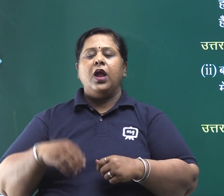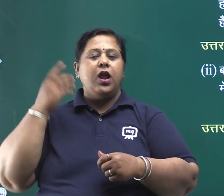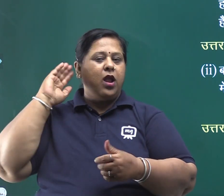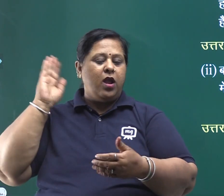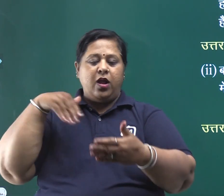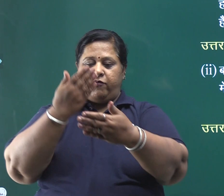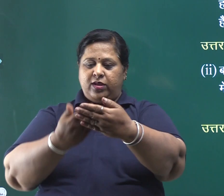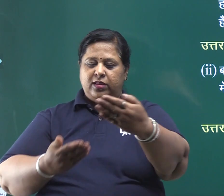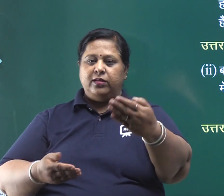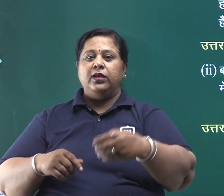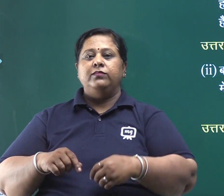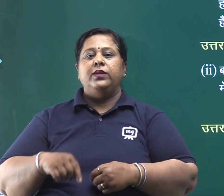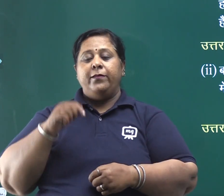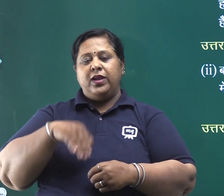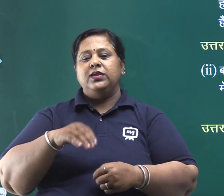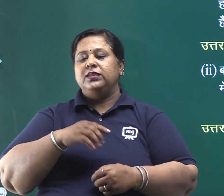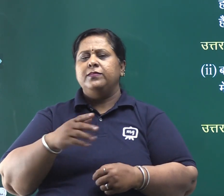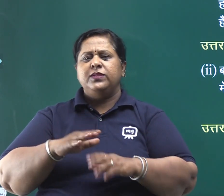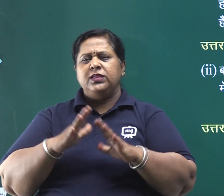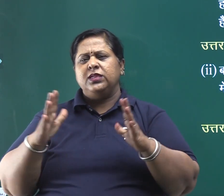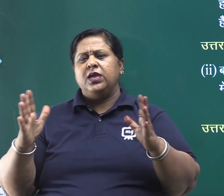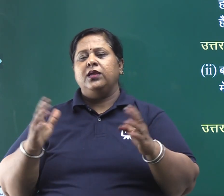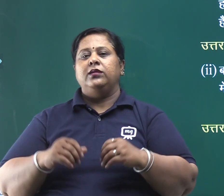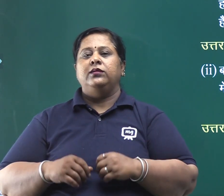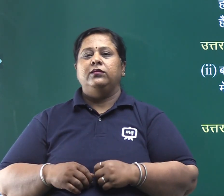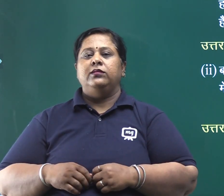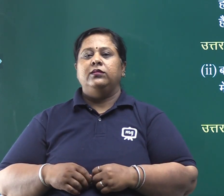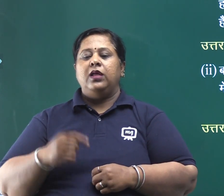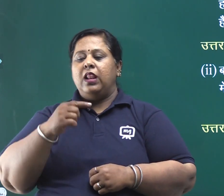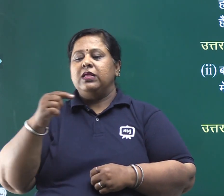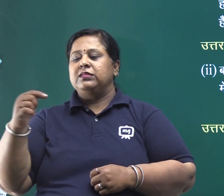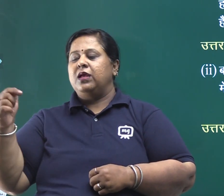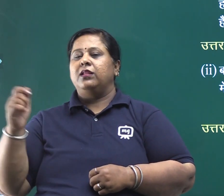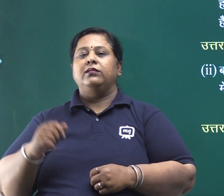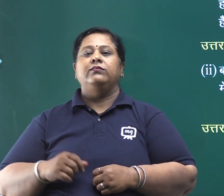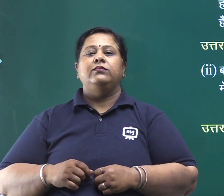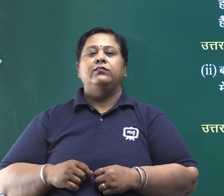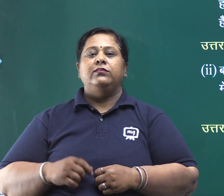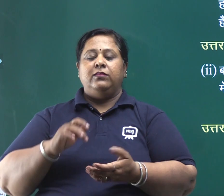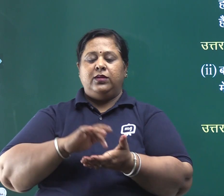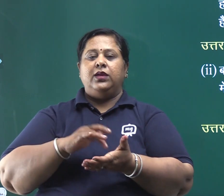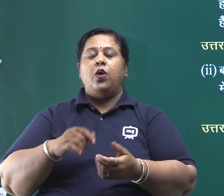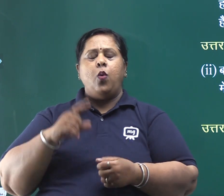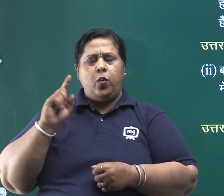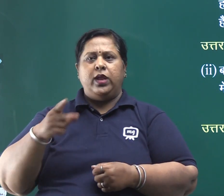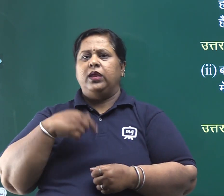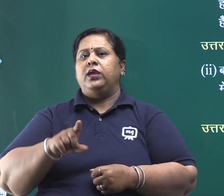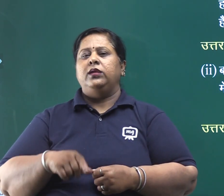कविता में सबसे रिक्त स्थान होने